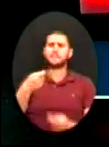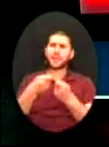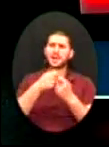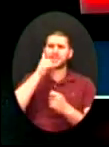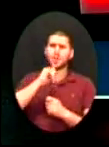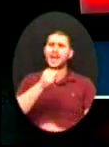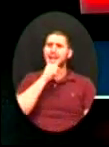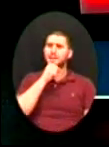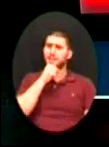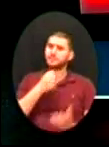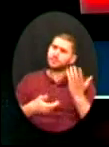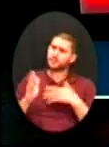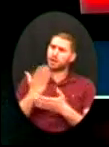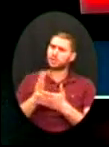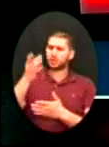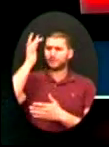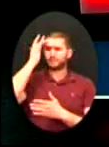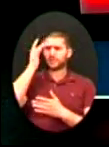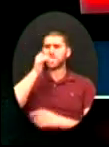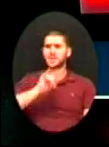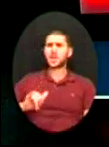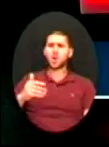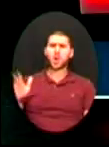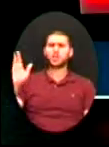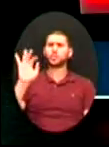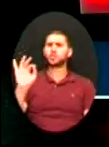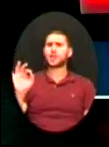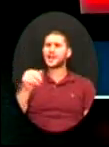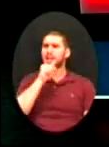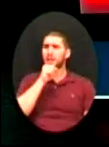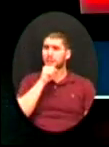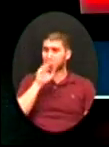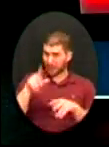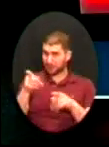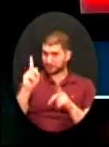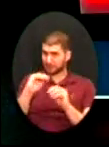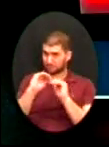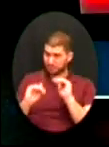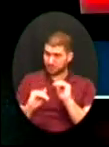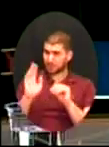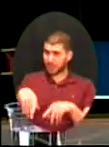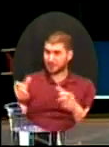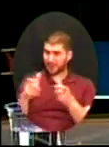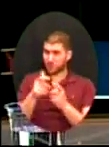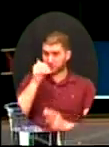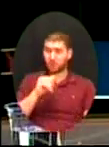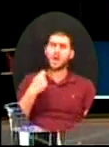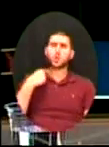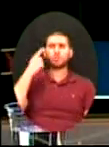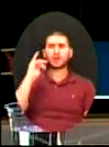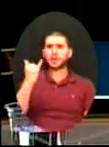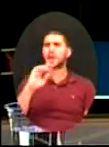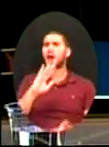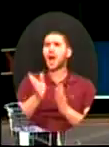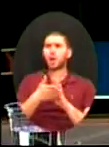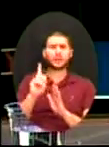טיול לגמלאים, ותוציא, תחליט להוציא טיול של גמלאים, אז גם הם יהיו, גם חברות טיולים יהיו כפופות ל... אני חושב, כל מה